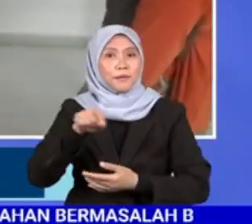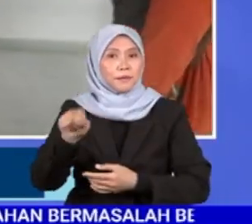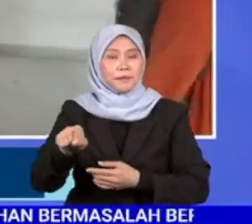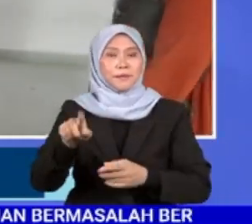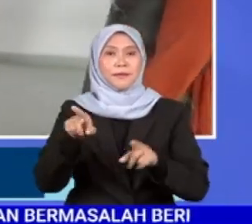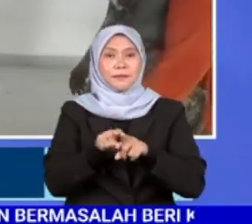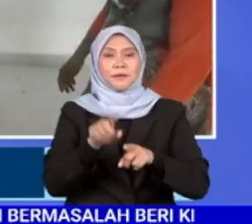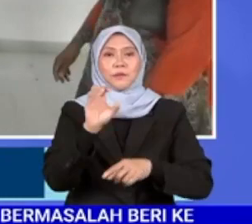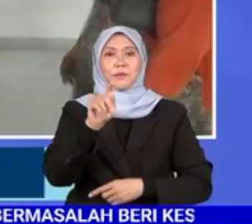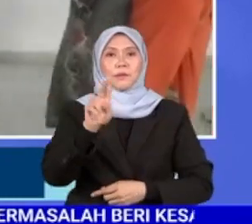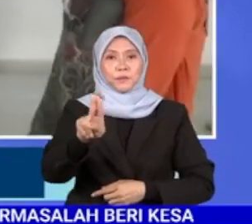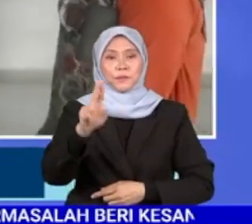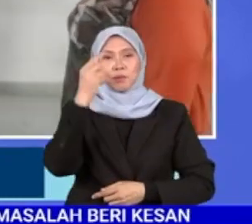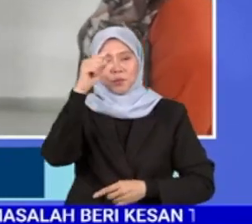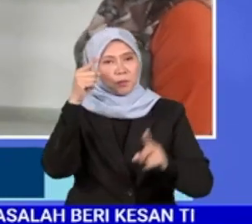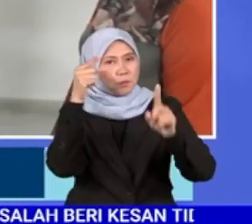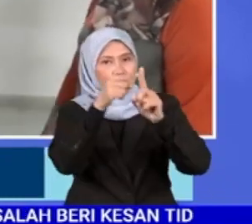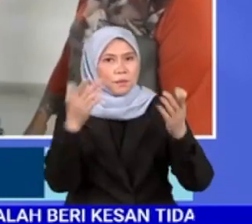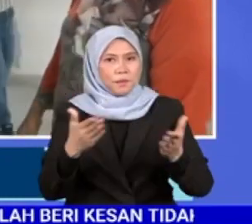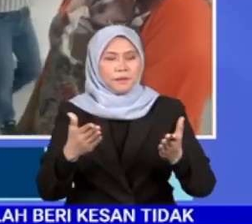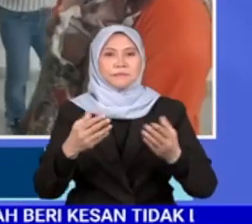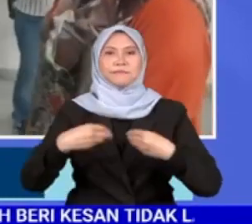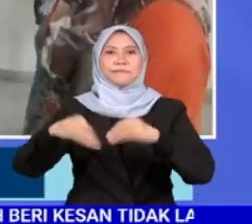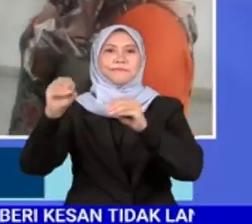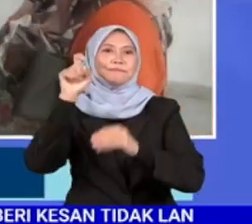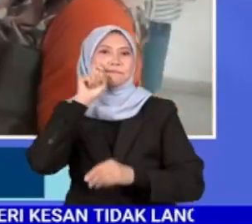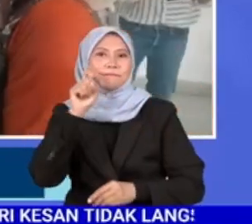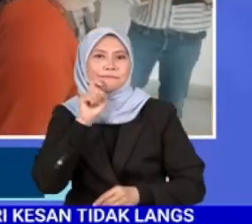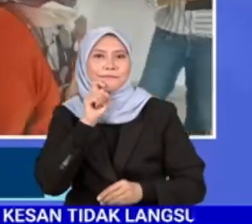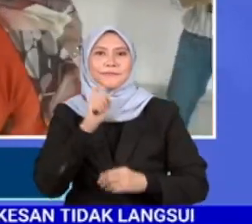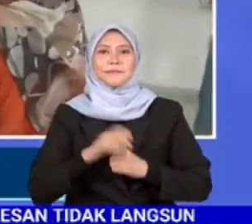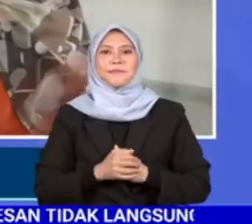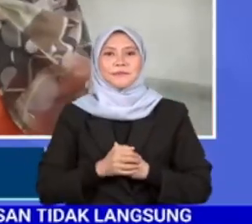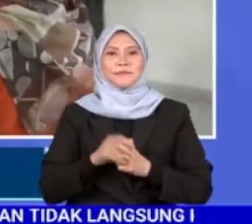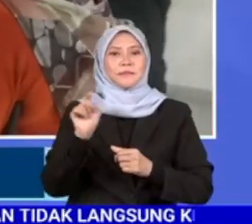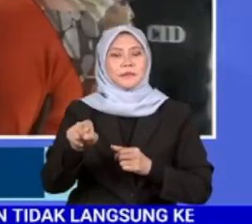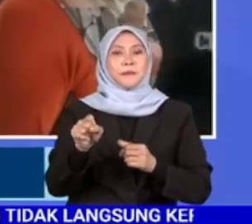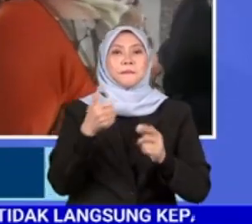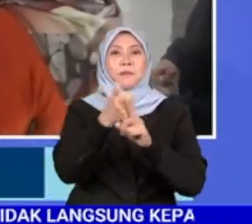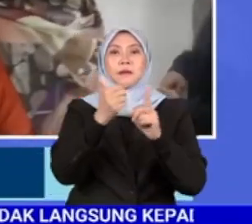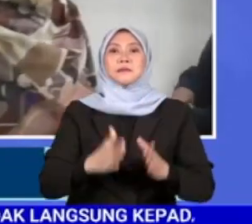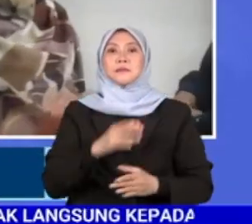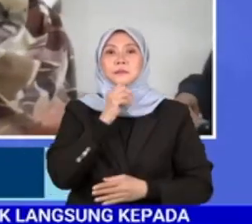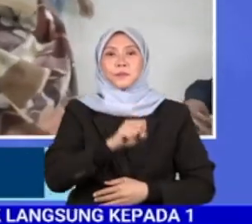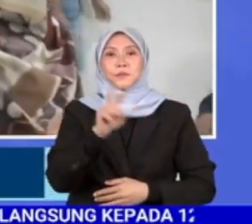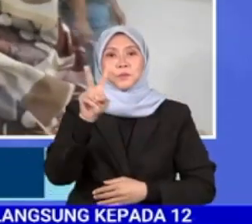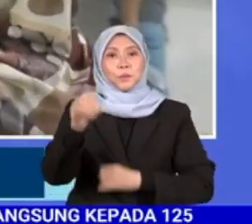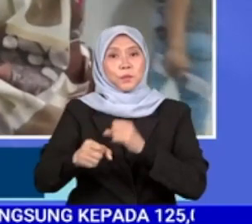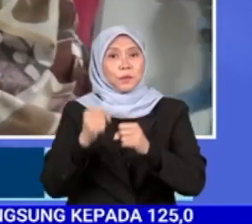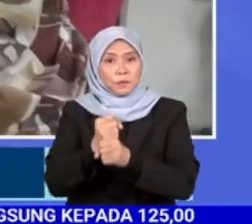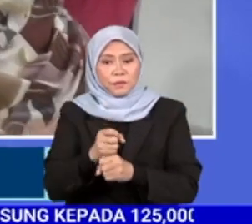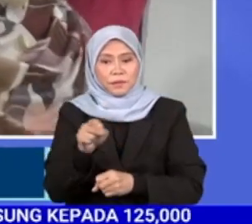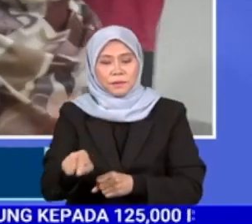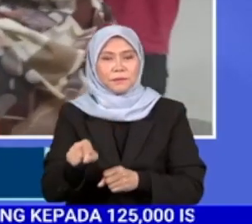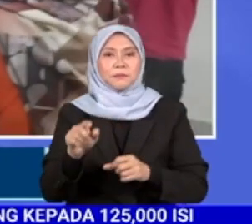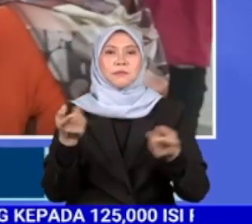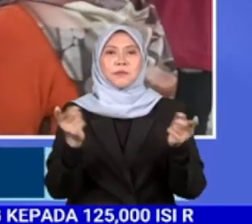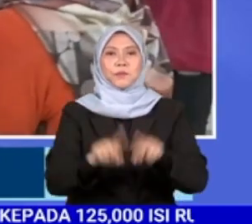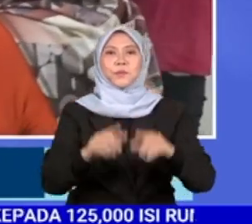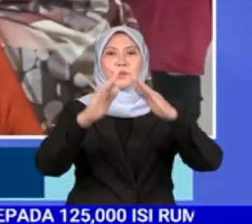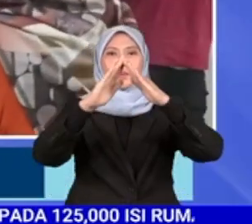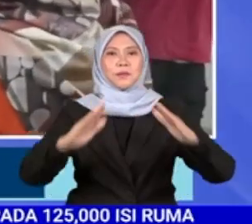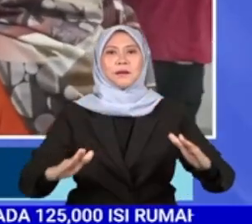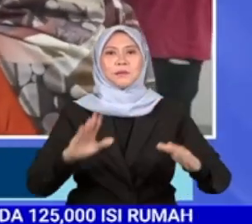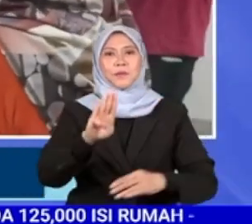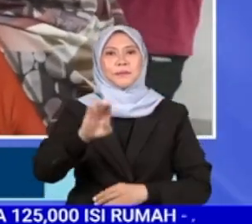yang juga OKU bagi tujuan eksploitasi seks. Kejadian melibatkan mangsa berusia 20 tahun didakwa berlaku di sebuah rumah